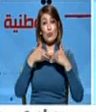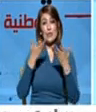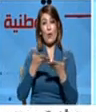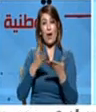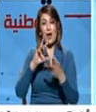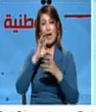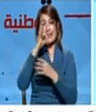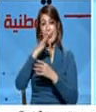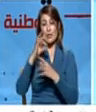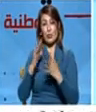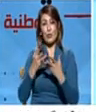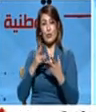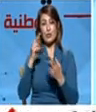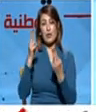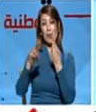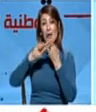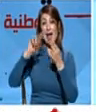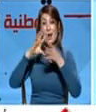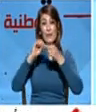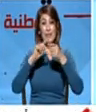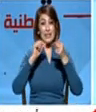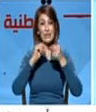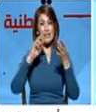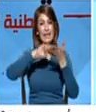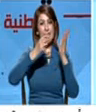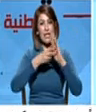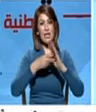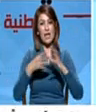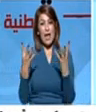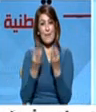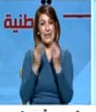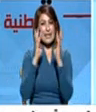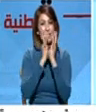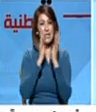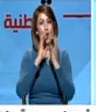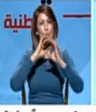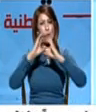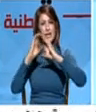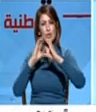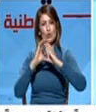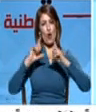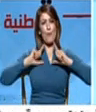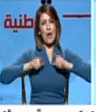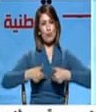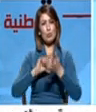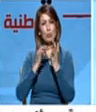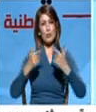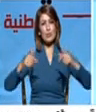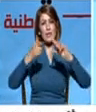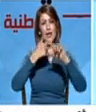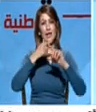اه اه كيفاش بتصير ومع اه انا هي وزارات تحديدا من خلال ان لا روبرتاج الموالي